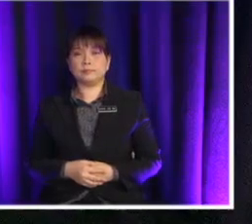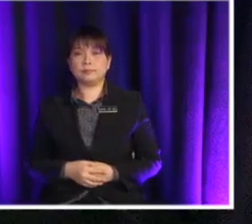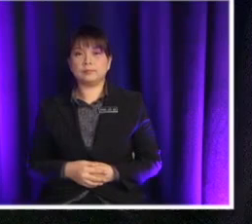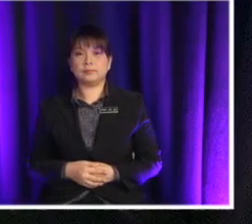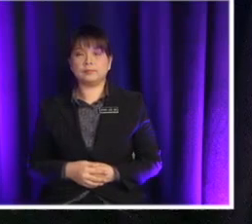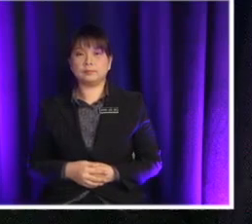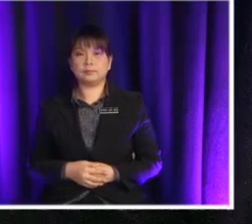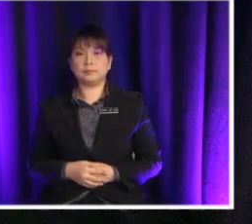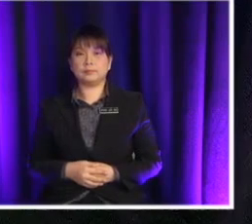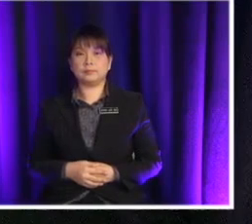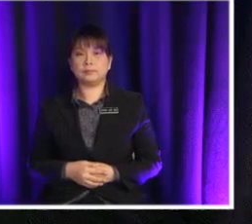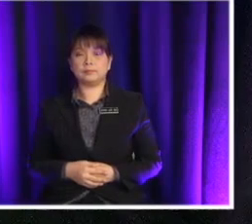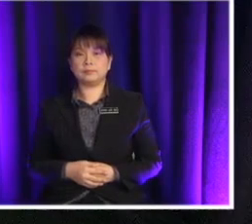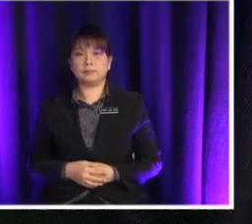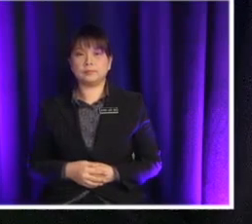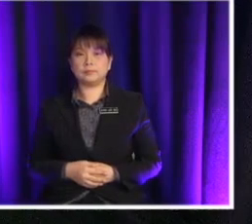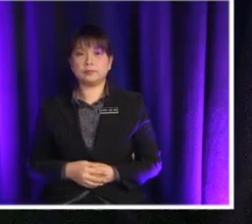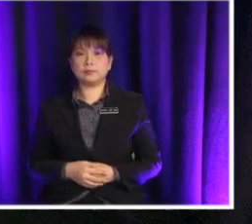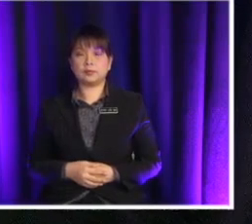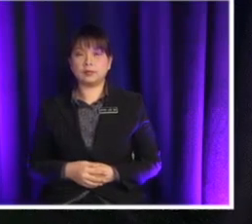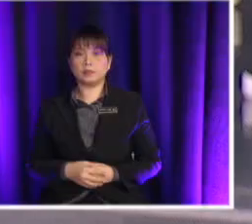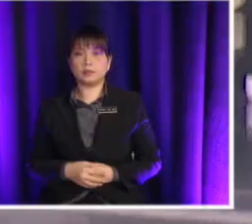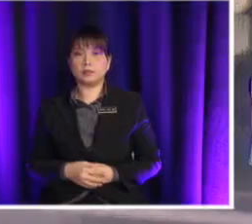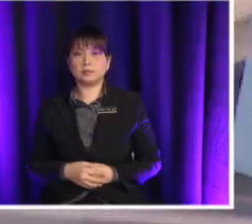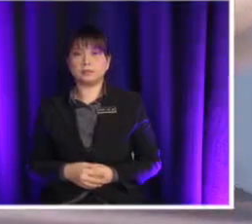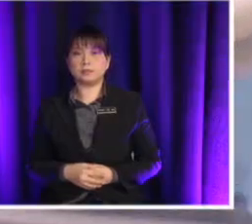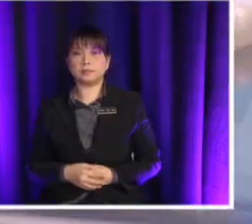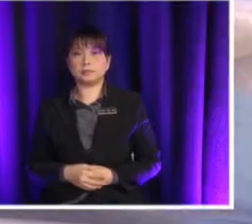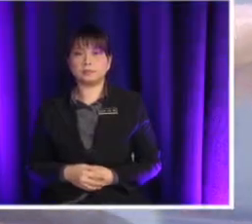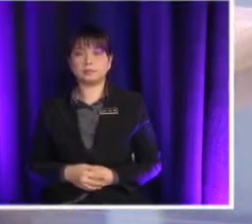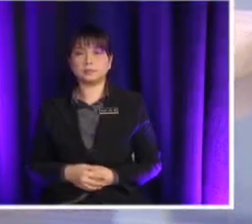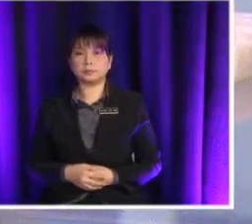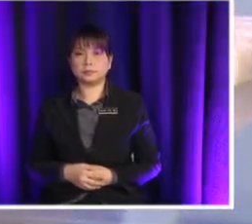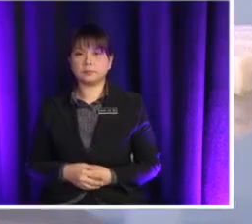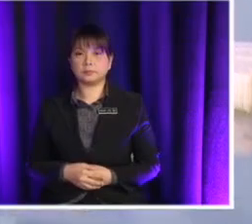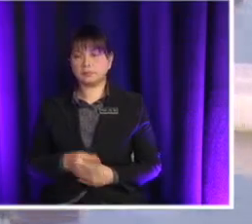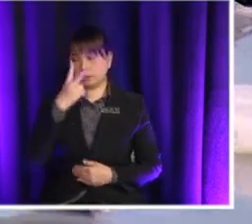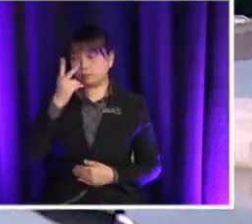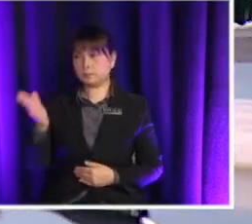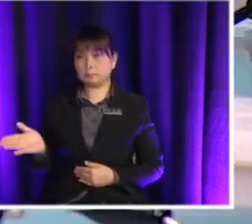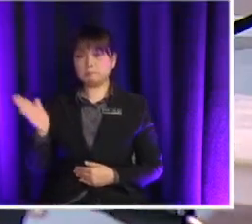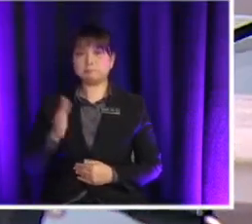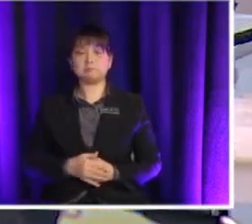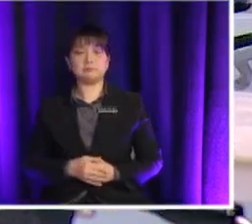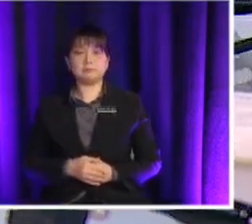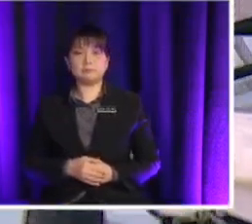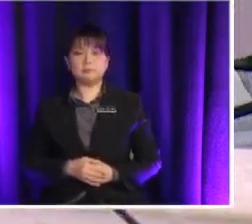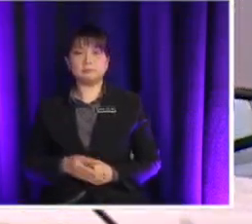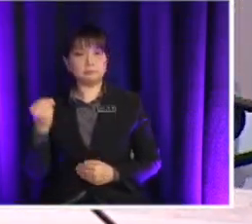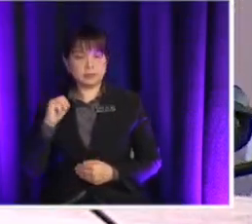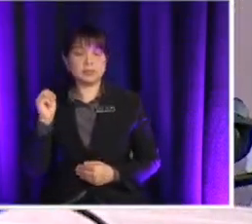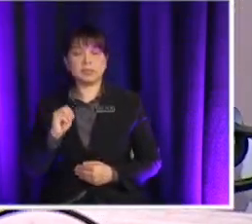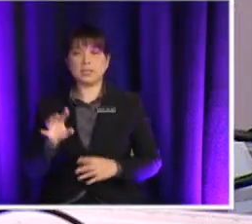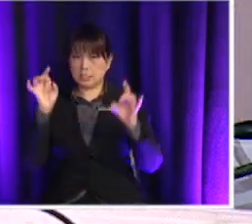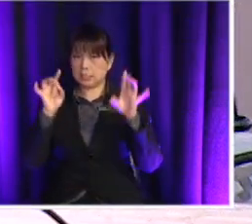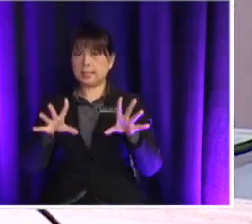uji terlebih dahulu, cikgu. Ya, sama betul. ada keterusan ataupun tidak. ya. Okey, cikgu. Ya, ada keterusan. Adalah,